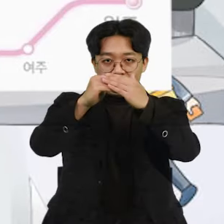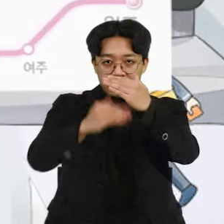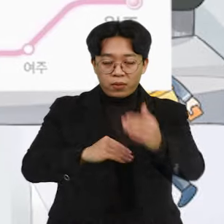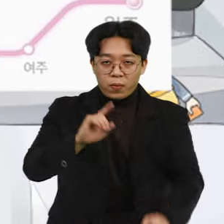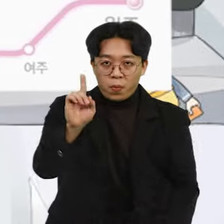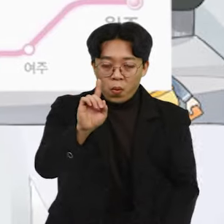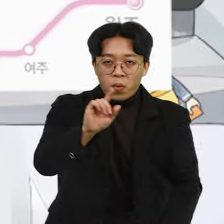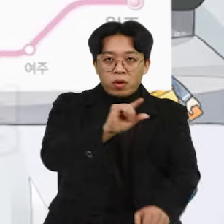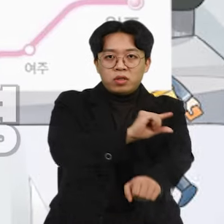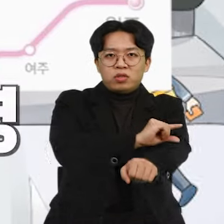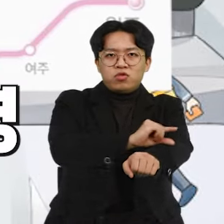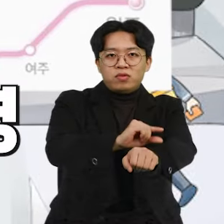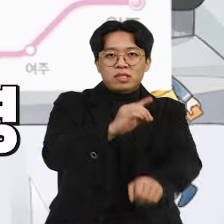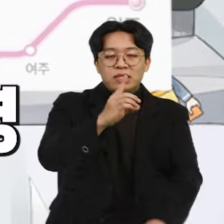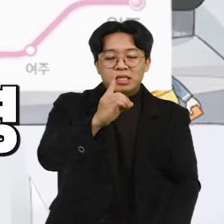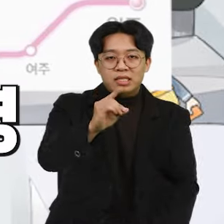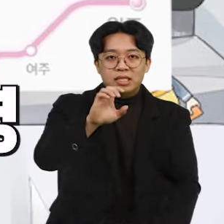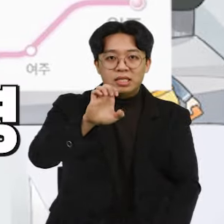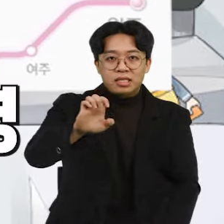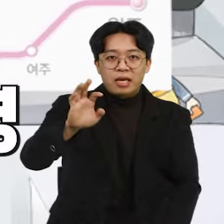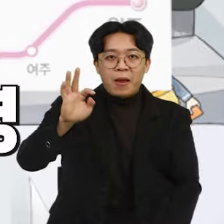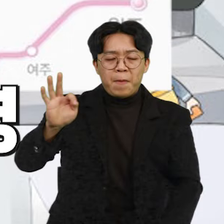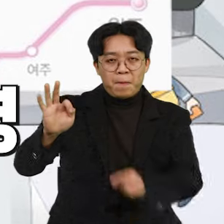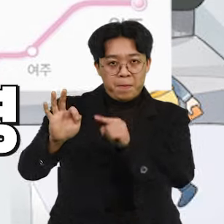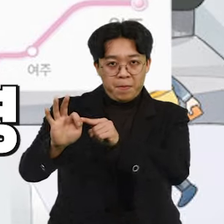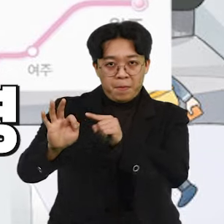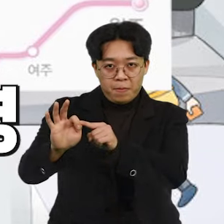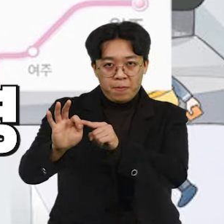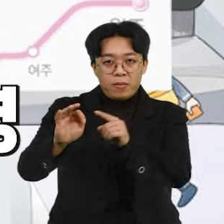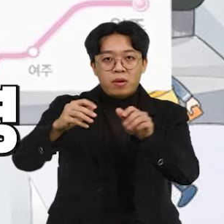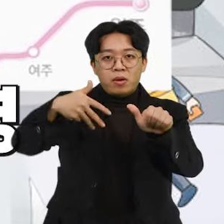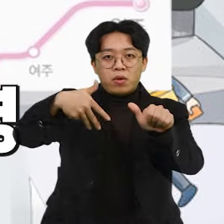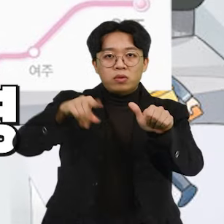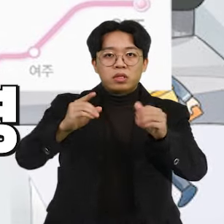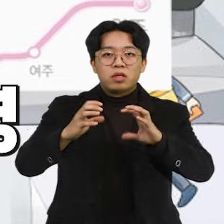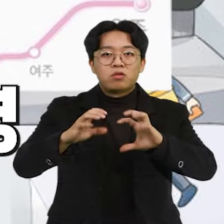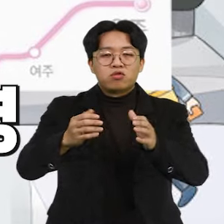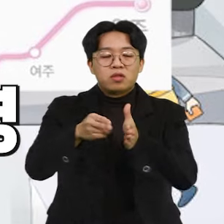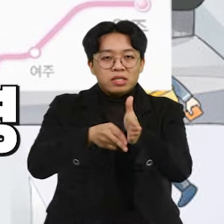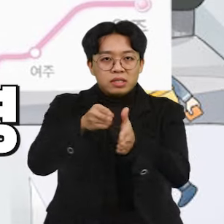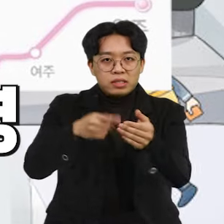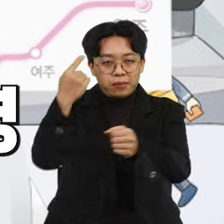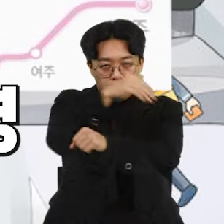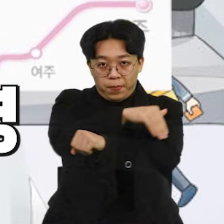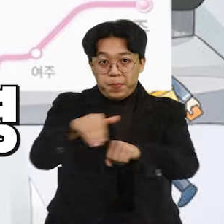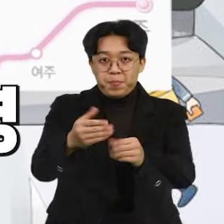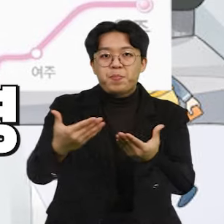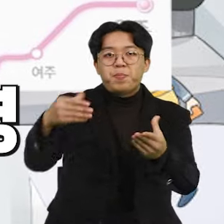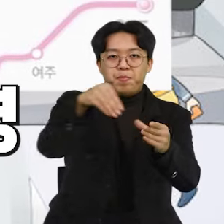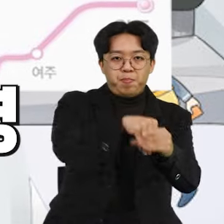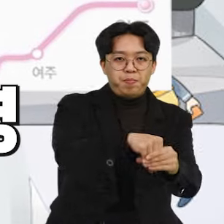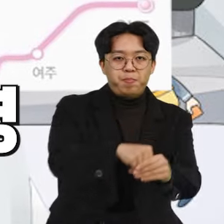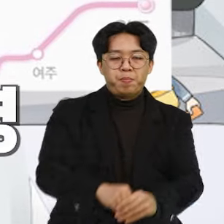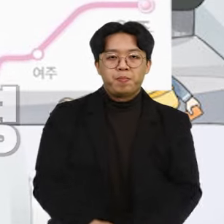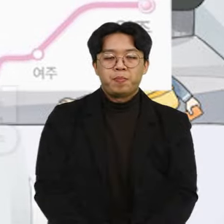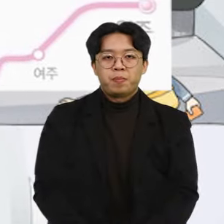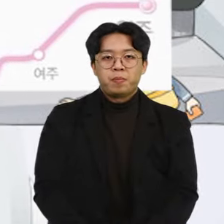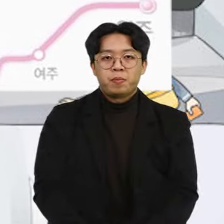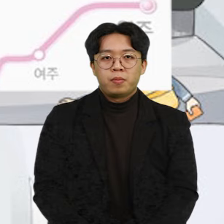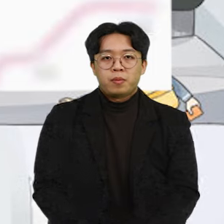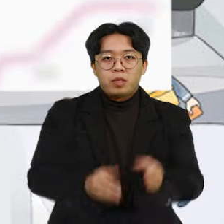이날 발표에 따르면 GTX-DEF 신규 노선은 제5차 국가철도망 계획에 전체 반영하게